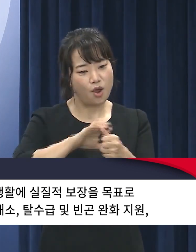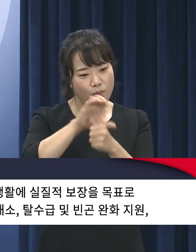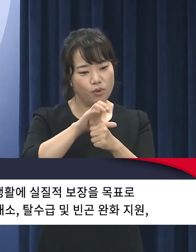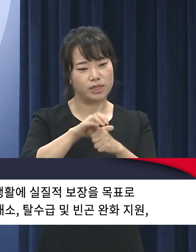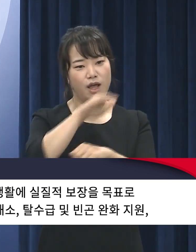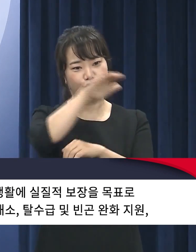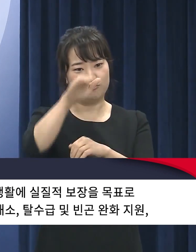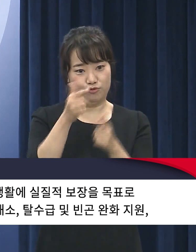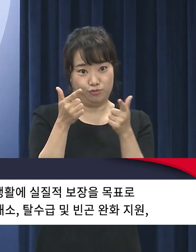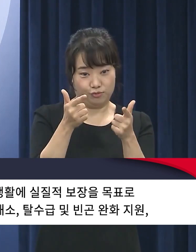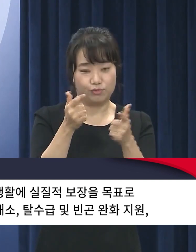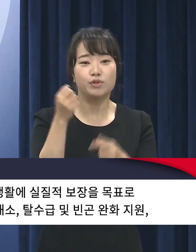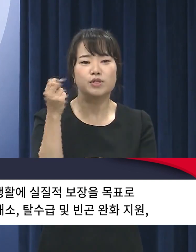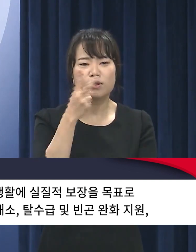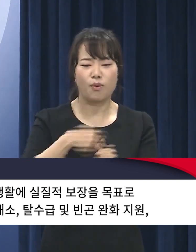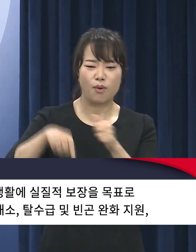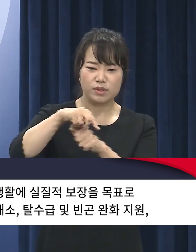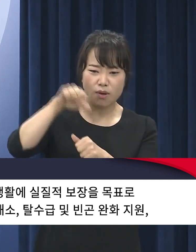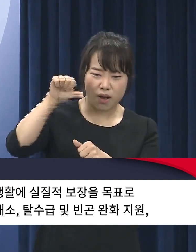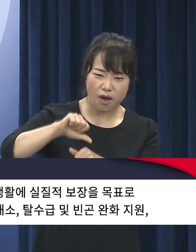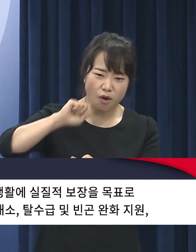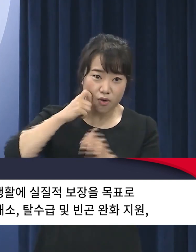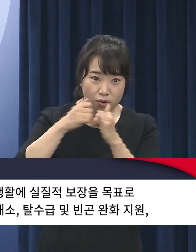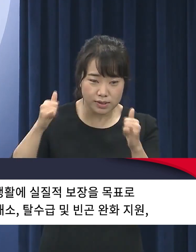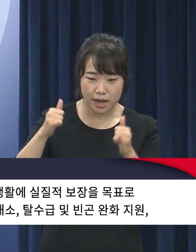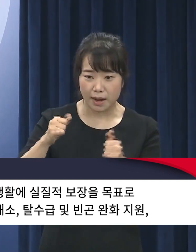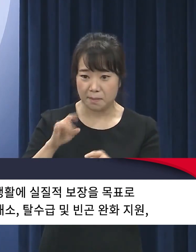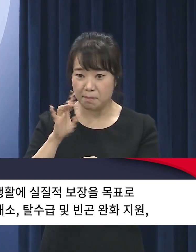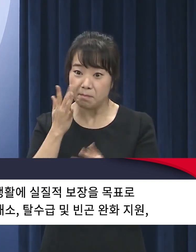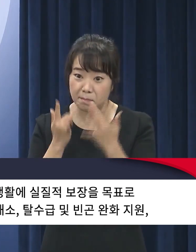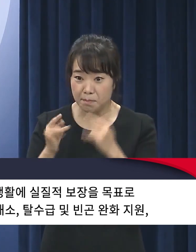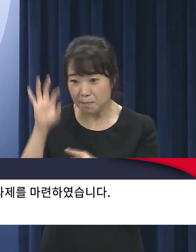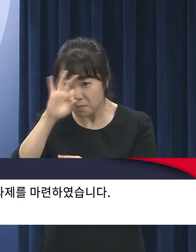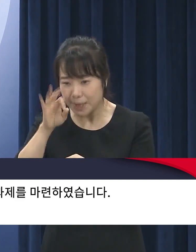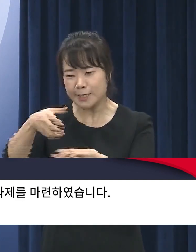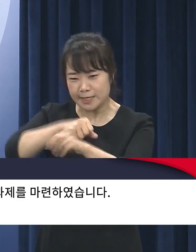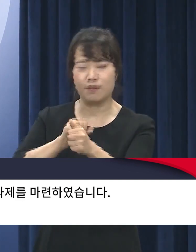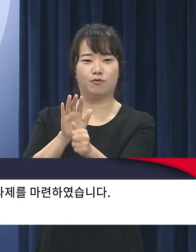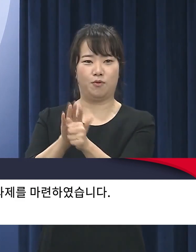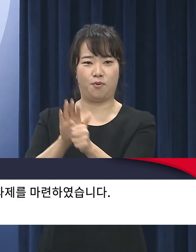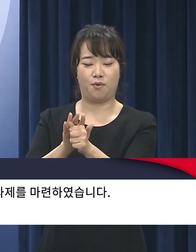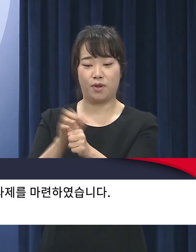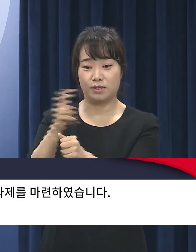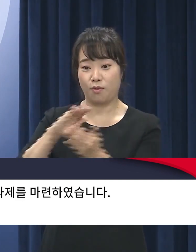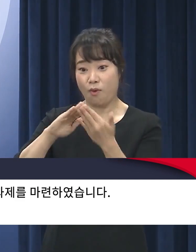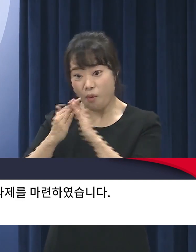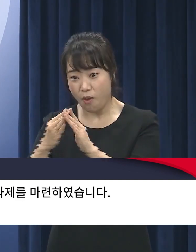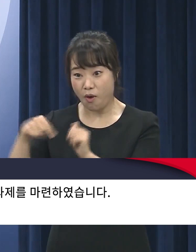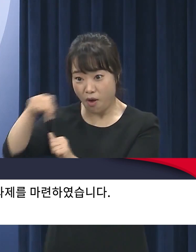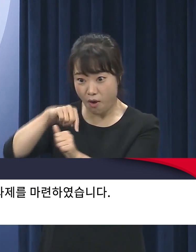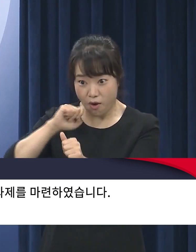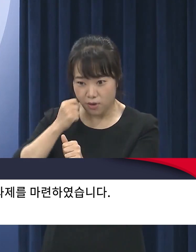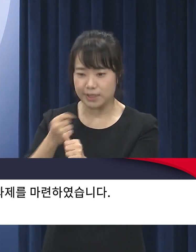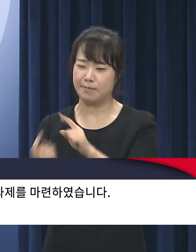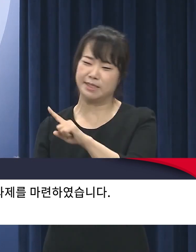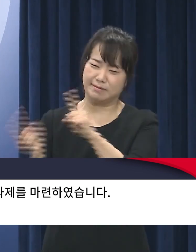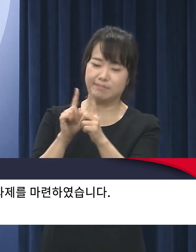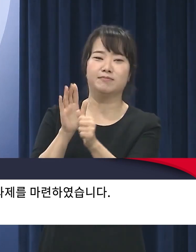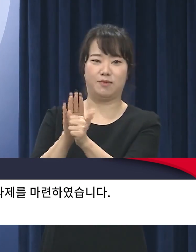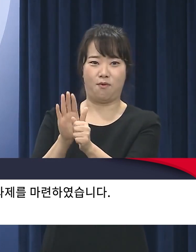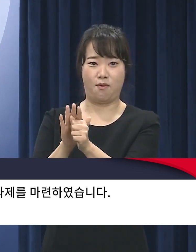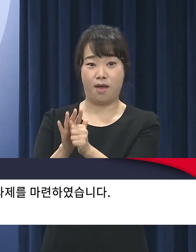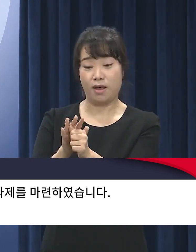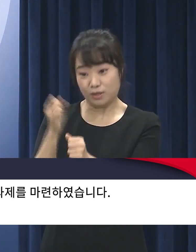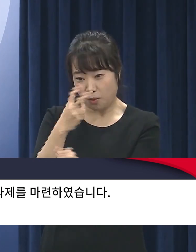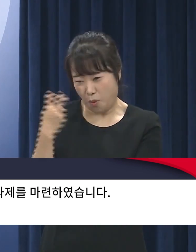보장 수준의 강화, 빈곤 사각지대 해소, 탈수급 및 빈곤 완화 지원, 제도 내실화 및 관리 강화 등을